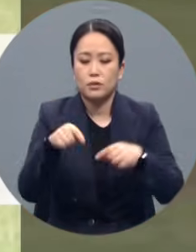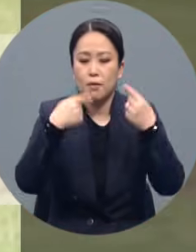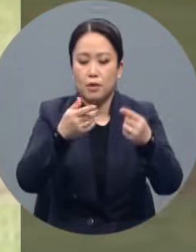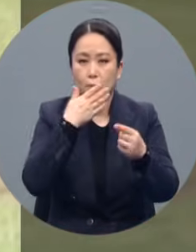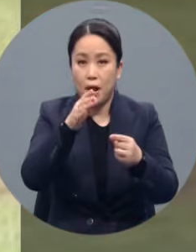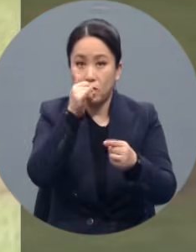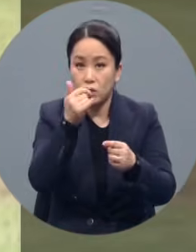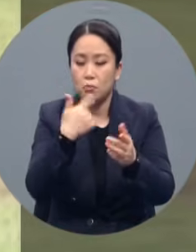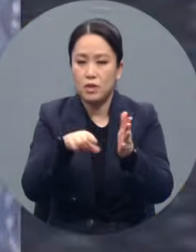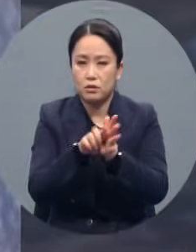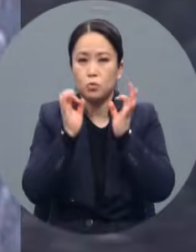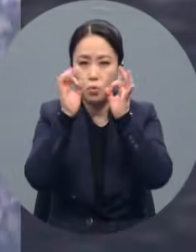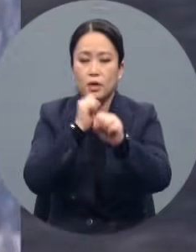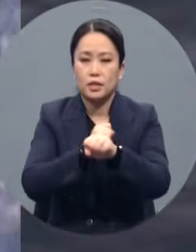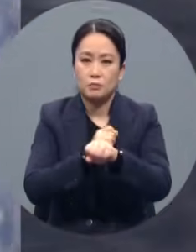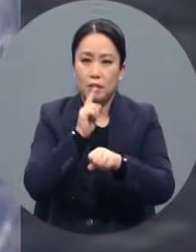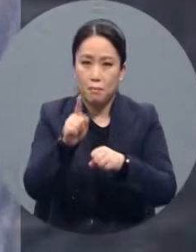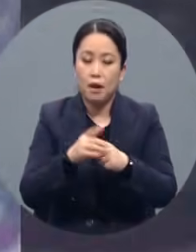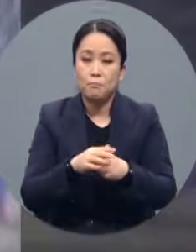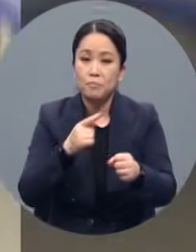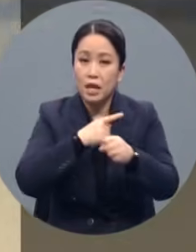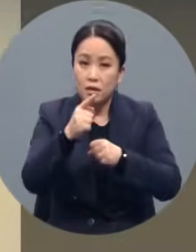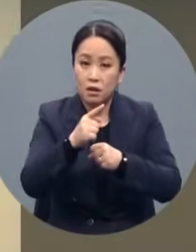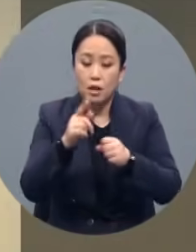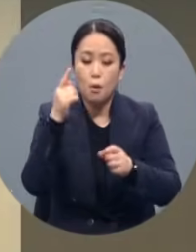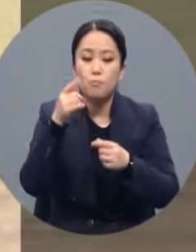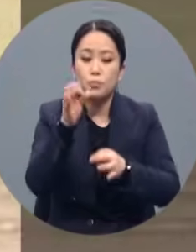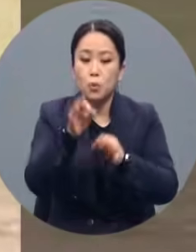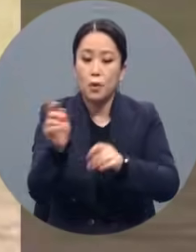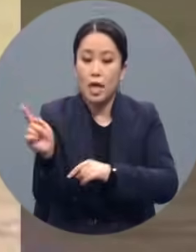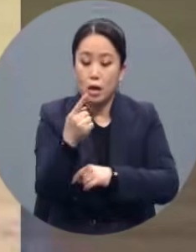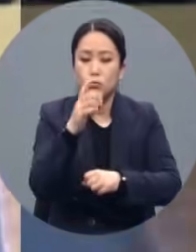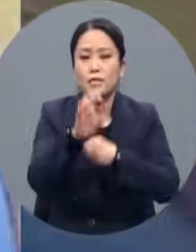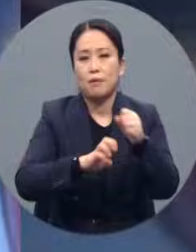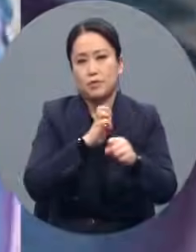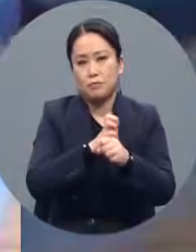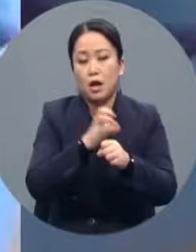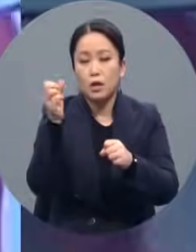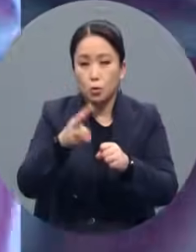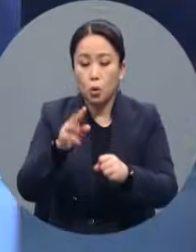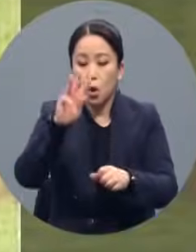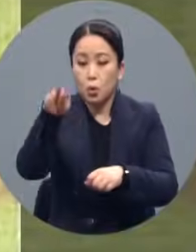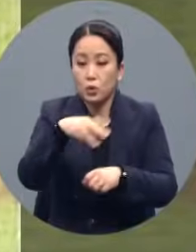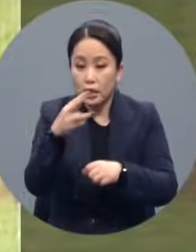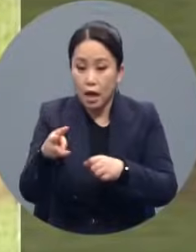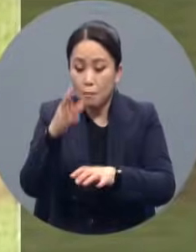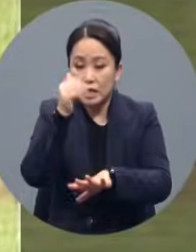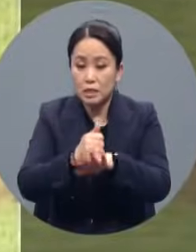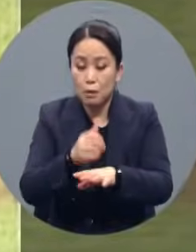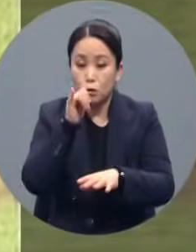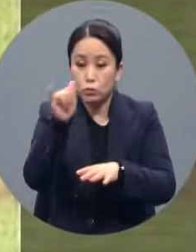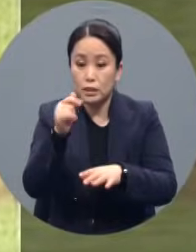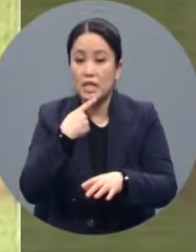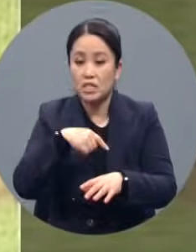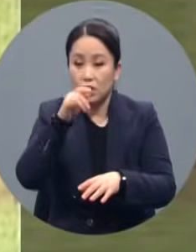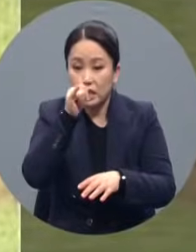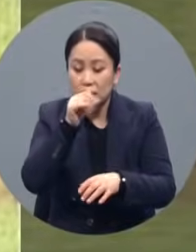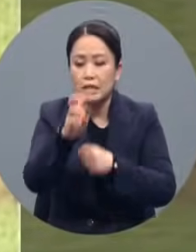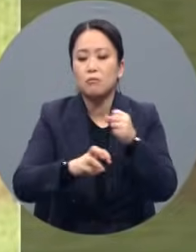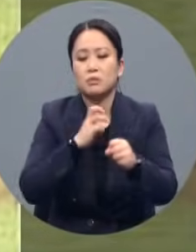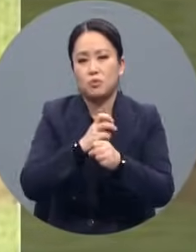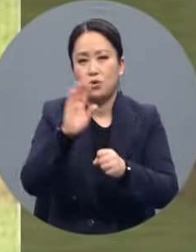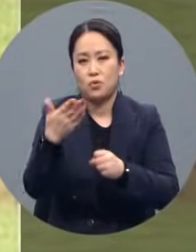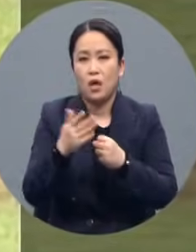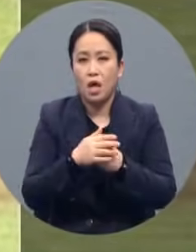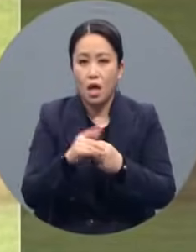하겠습니다. 내년은 프로야구 출범 40년, 롯데자이언츠의 마지막 우승 30년이 됩니다. 구도 부산의 야구